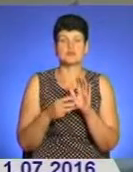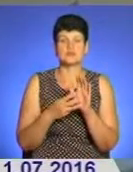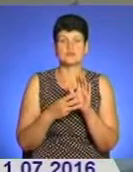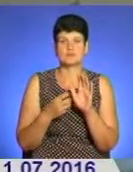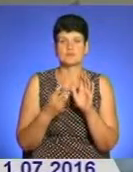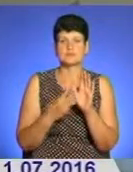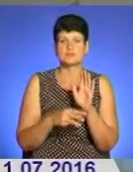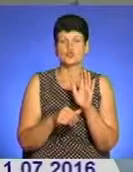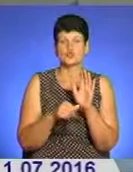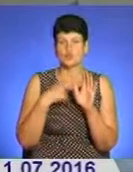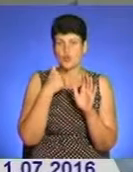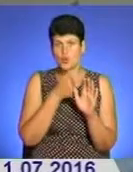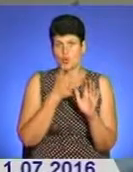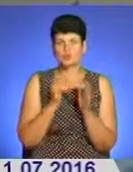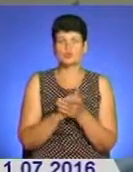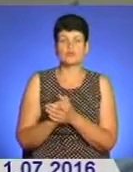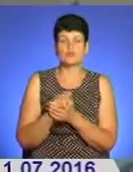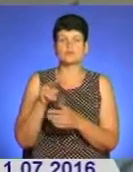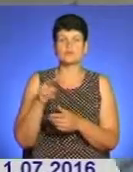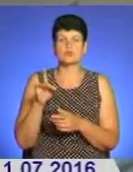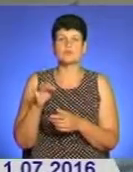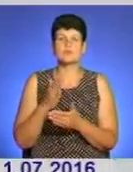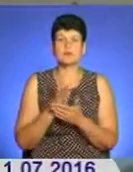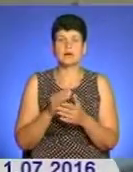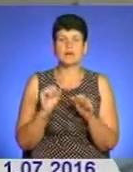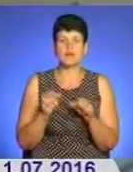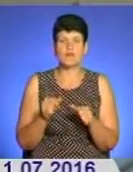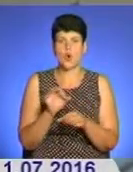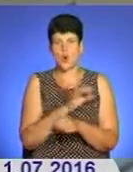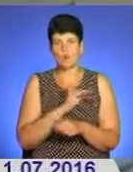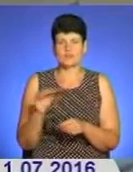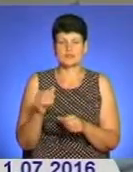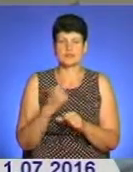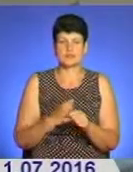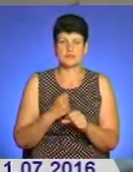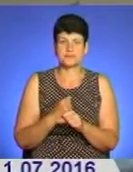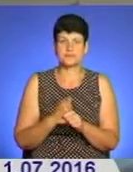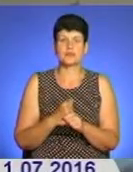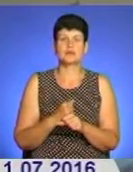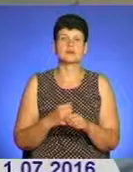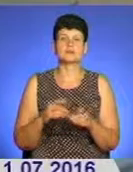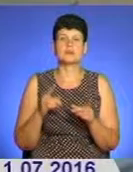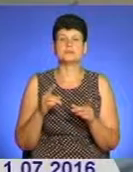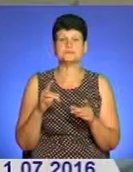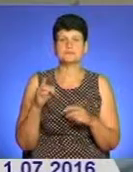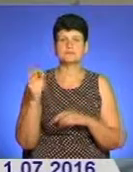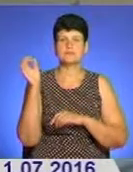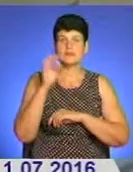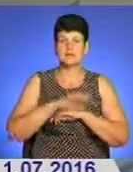1876 року фактично товариство просвіти мало право офіційно діяти. То воно на західних землях України проіснувало фактично до